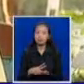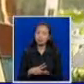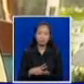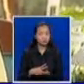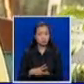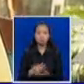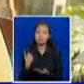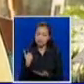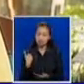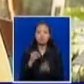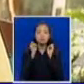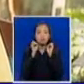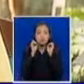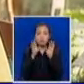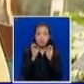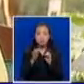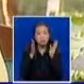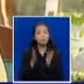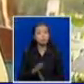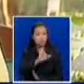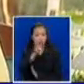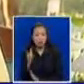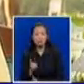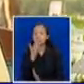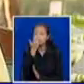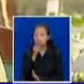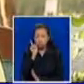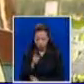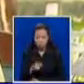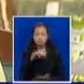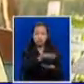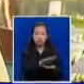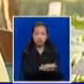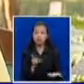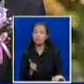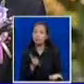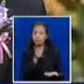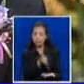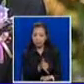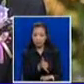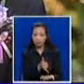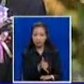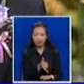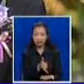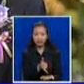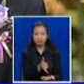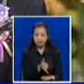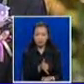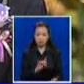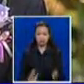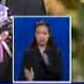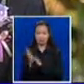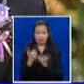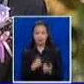ครูบางท่านเนี่ยต้องต้องไปโรงเรียนด้วยด้วยว่าเอ่อเช้านี้นี่เราจะถึงโรงเรียน